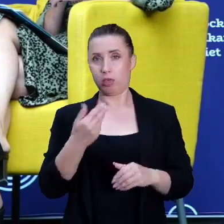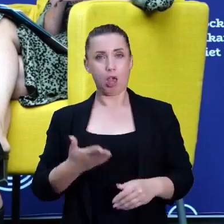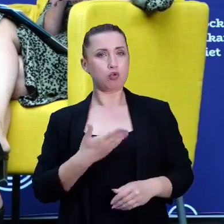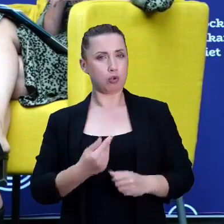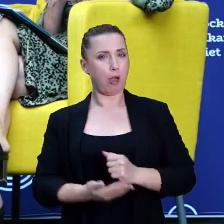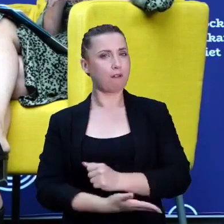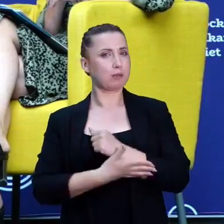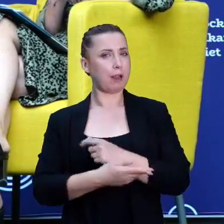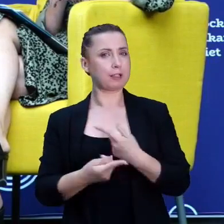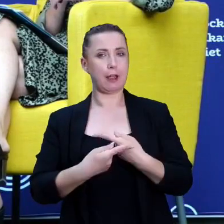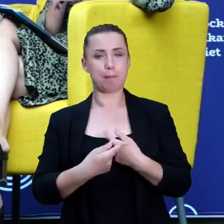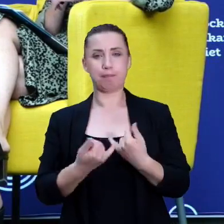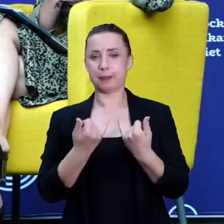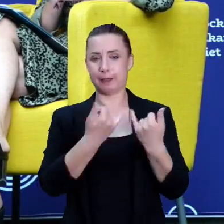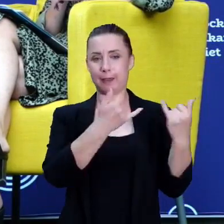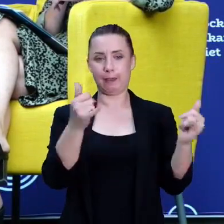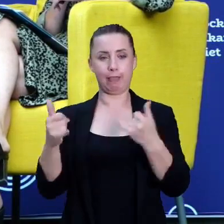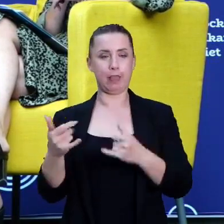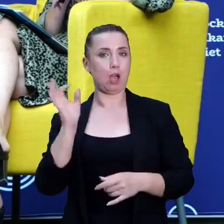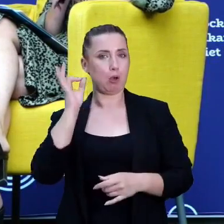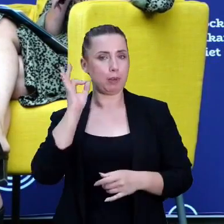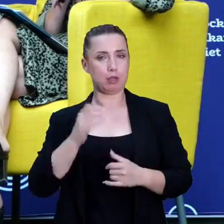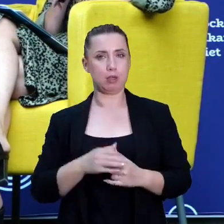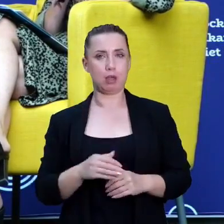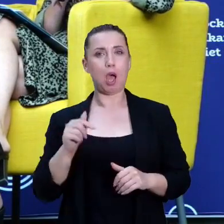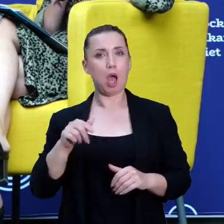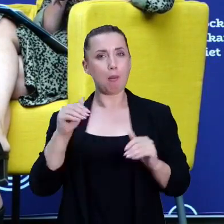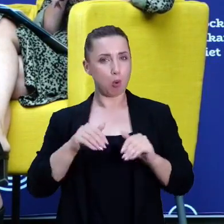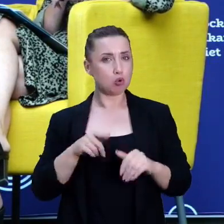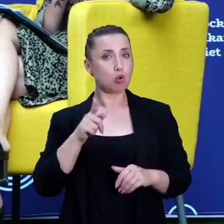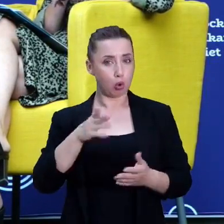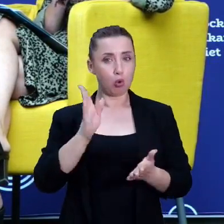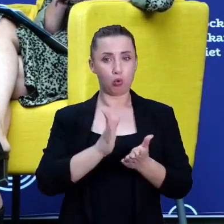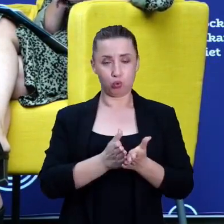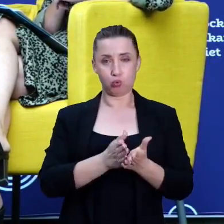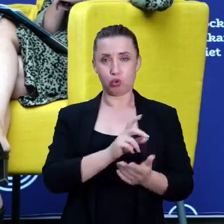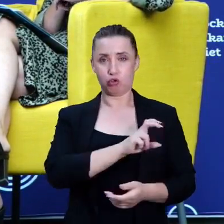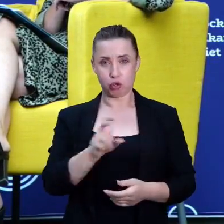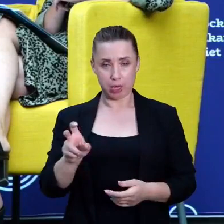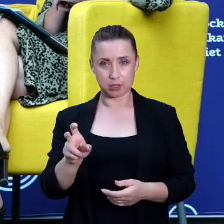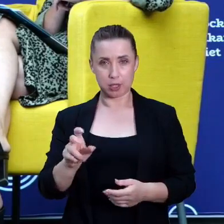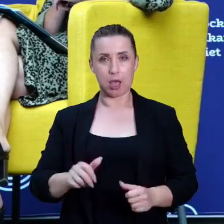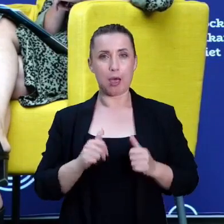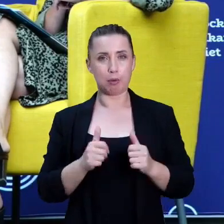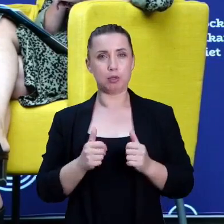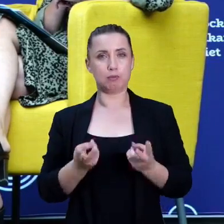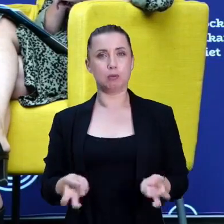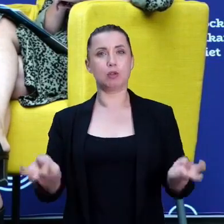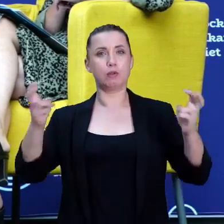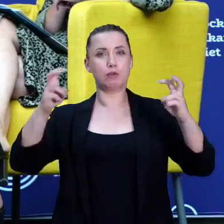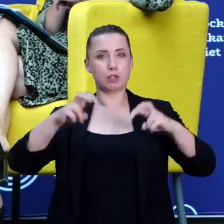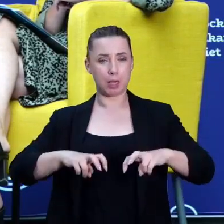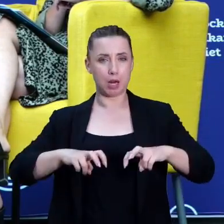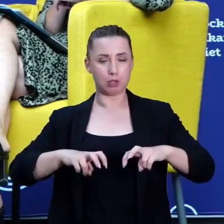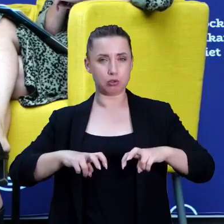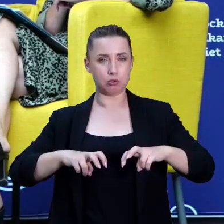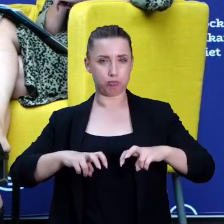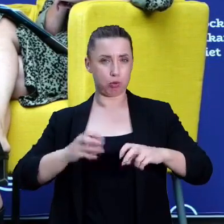budować taką wspólnotę i się wzajemnie wspierać. Bo nie wiem, czy pamiętacie, jak pojawiła się Brigitte